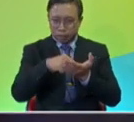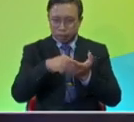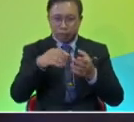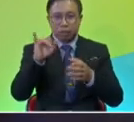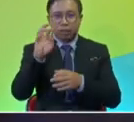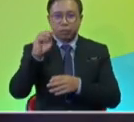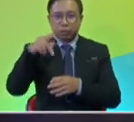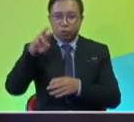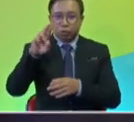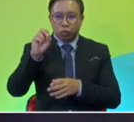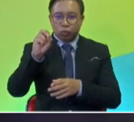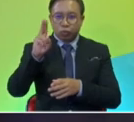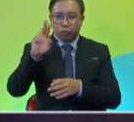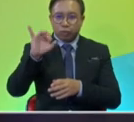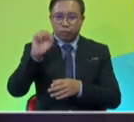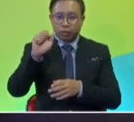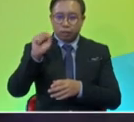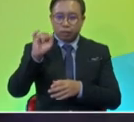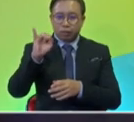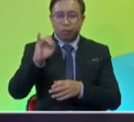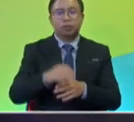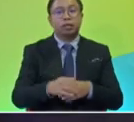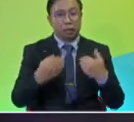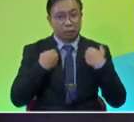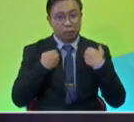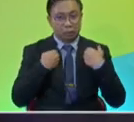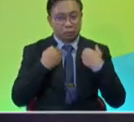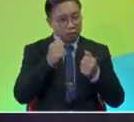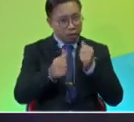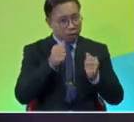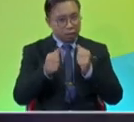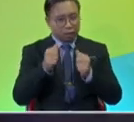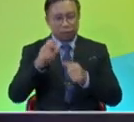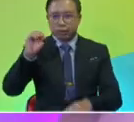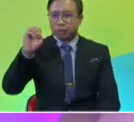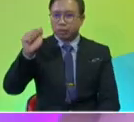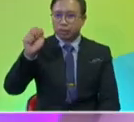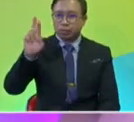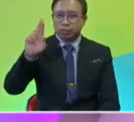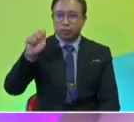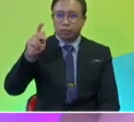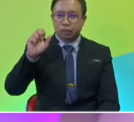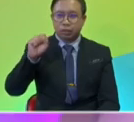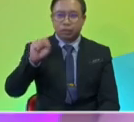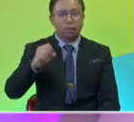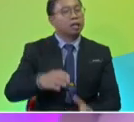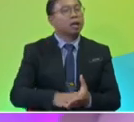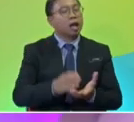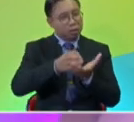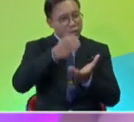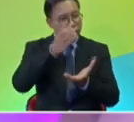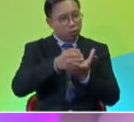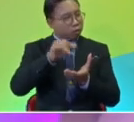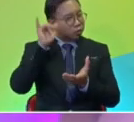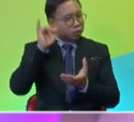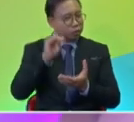improvisasian betul dan Cikgu juga ada contohnya Marakas pun ada juga ni pun cawan yang semalam hari jadi juga